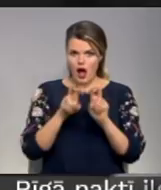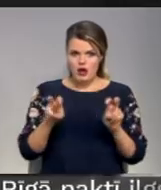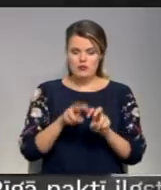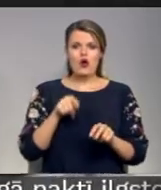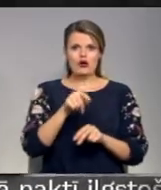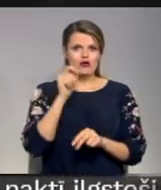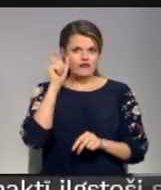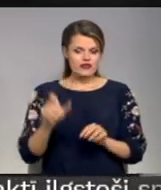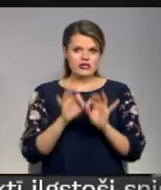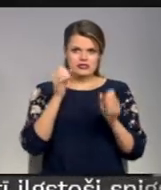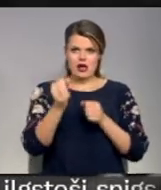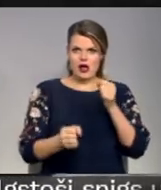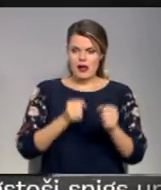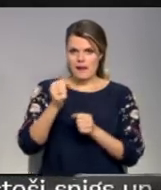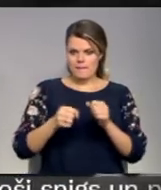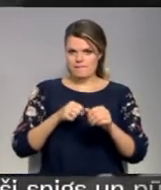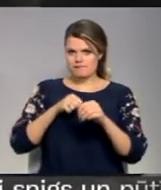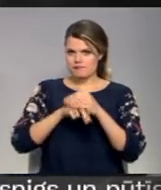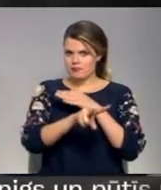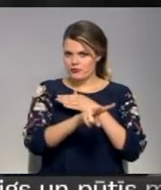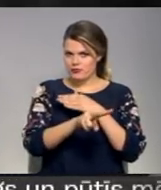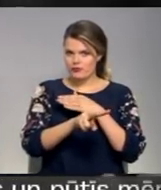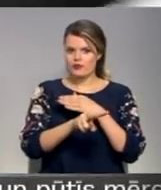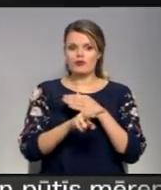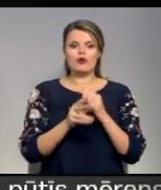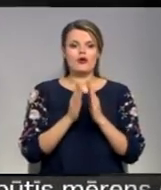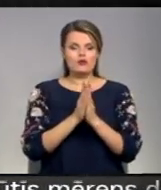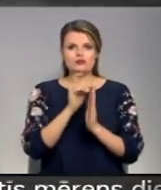uzsāka bēgšanu. Pūšiem iemierīgi 7 sekundītes.